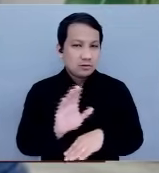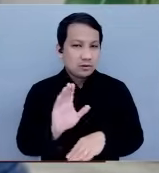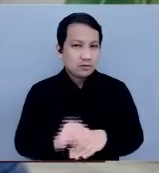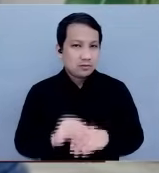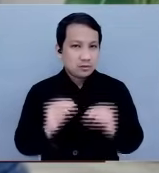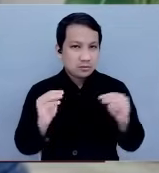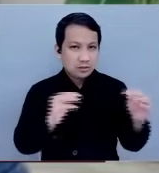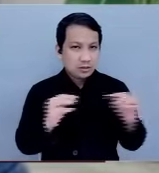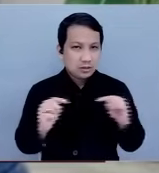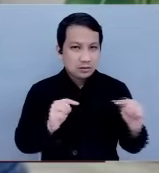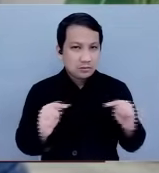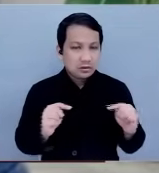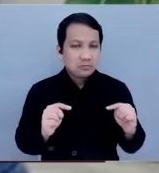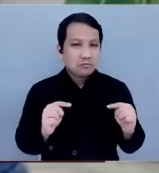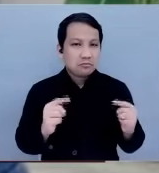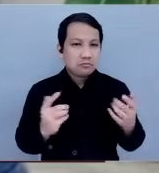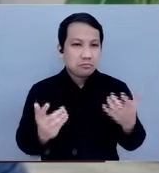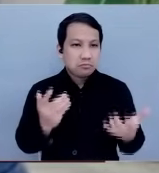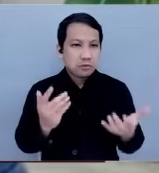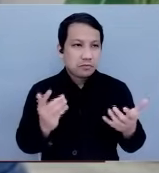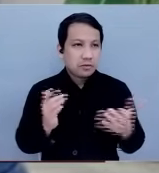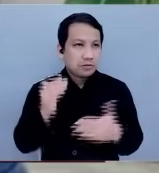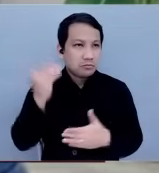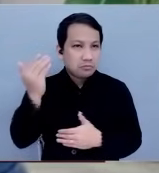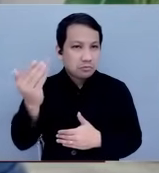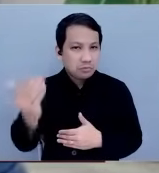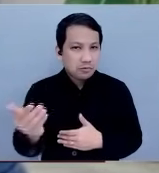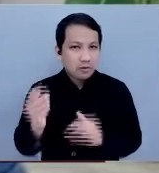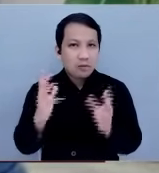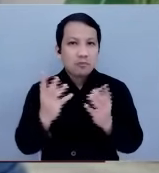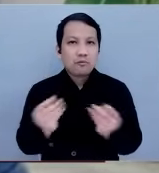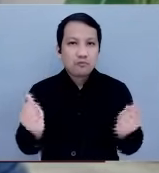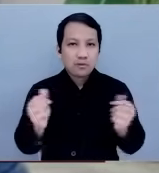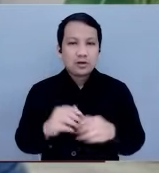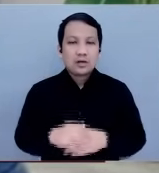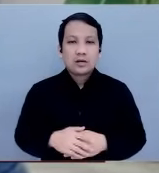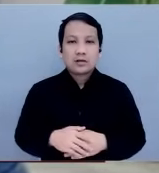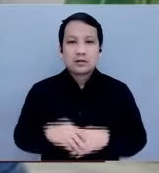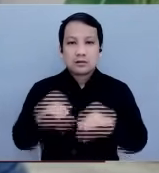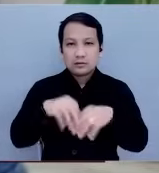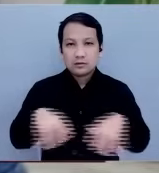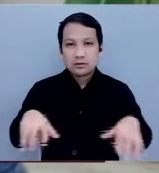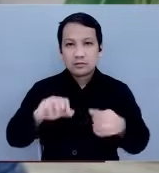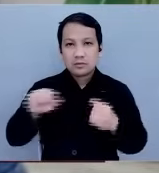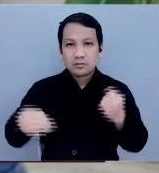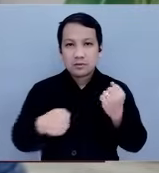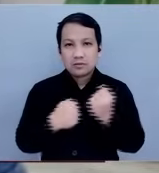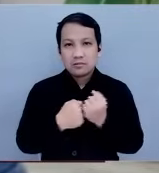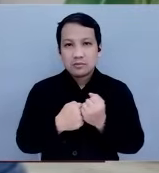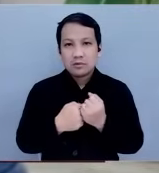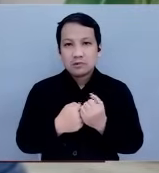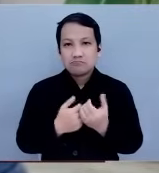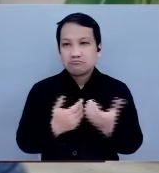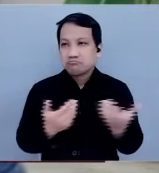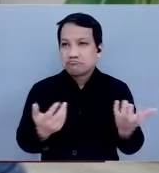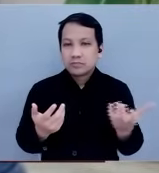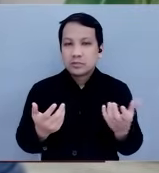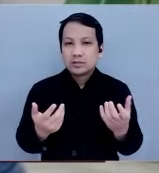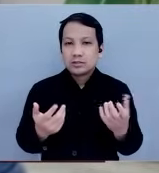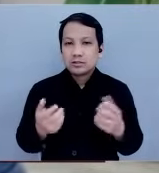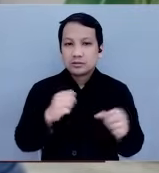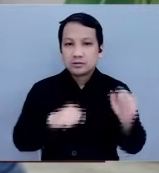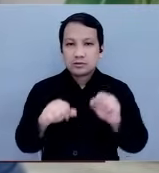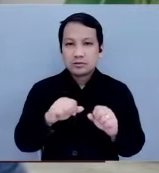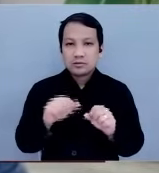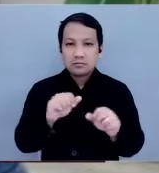ah baka sooner or later mawalan na sila ng mga mga key actors